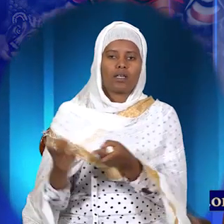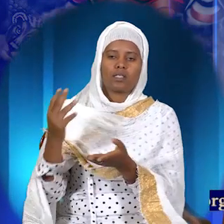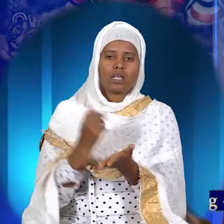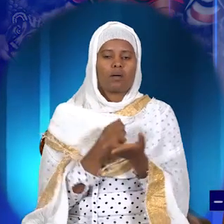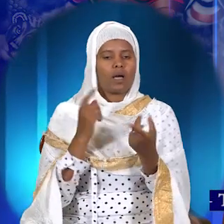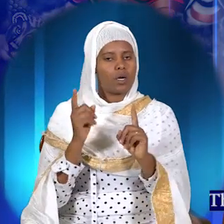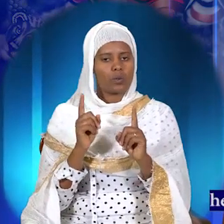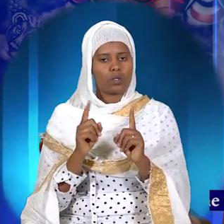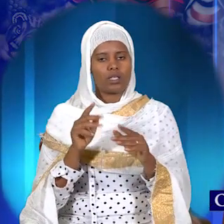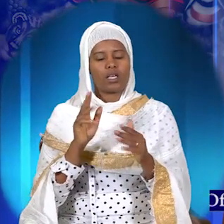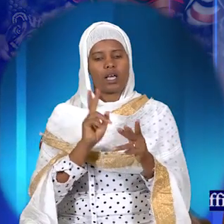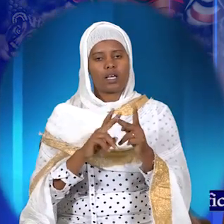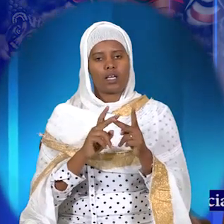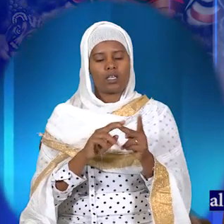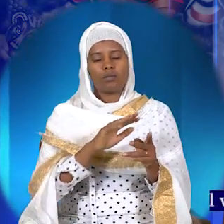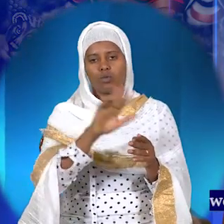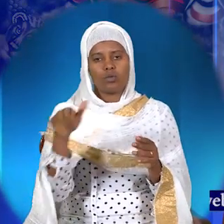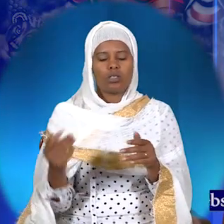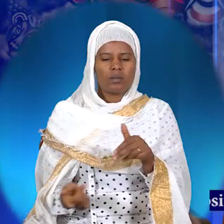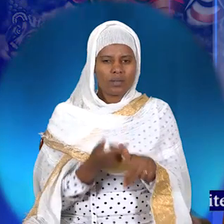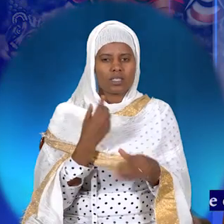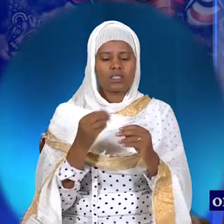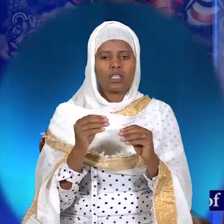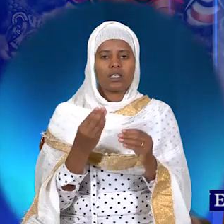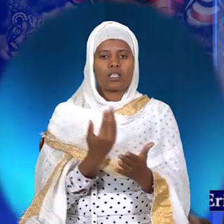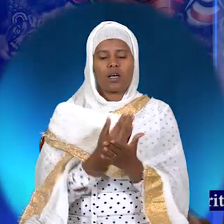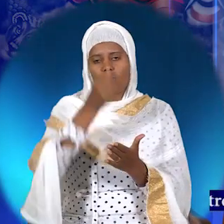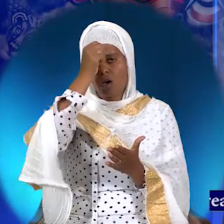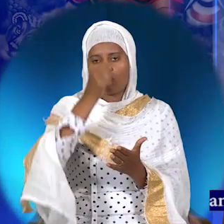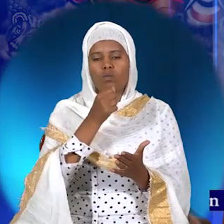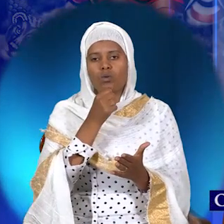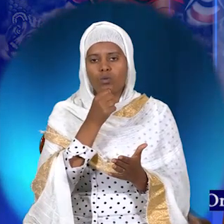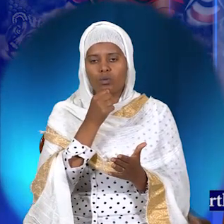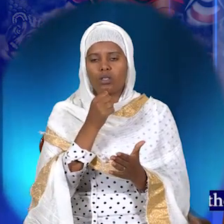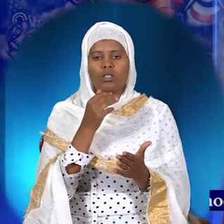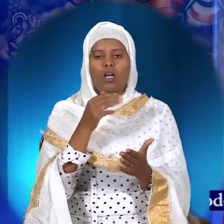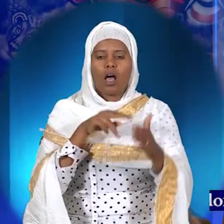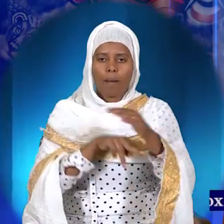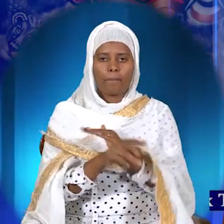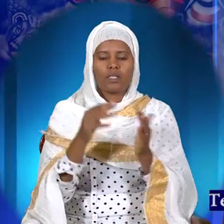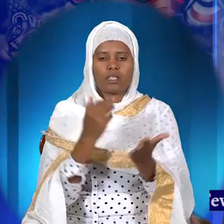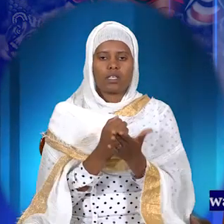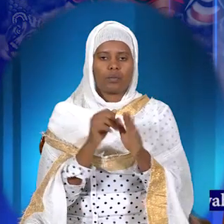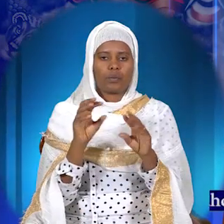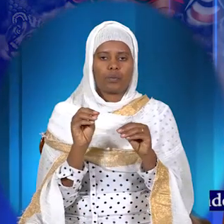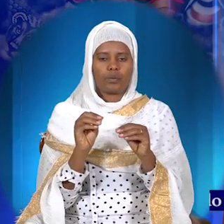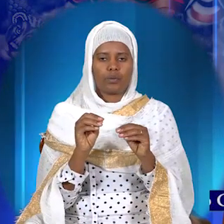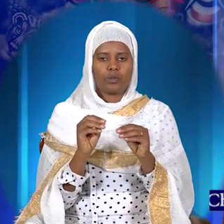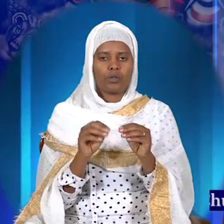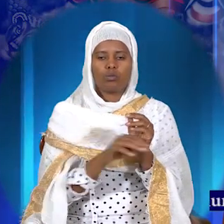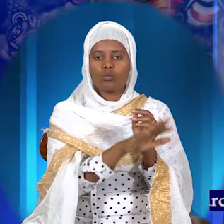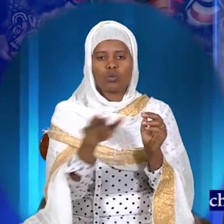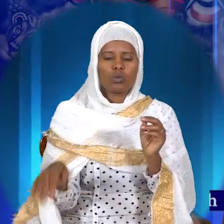ካልእ ባህሪ ዝተረኽበ ኣይኮነን፣ ናይ ኩሉ ምንጪ ካብ ዝኾነ ካብ ኣቦኡ ካብ ኣብ ተረኽበ ሰረፀ